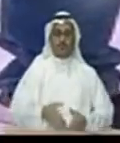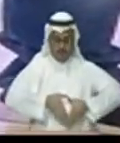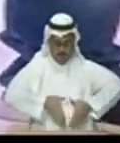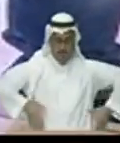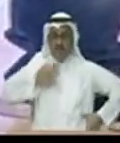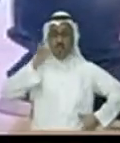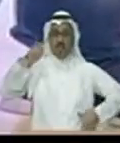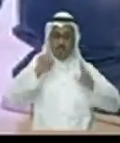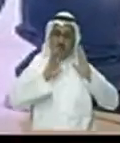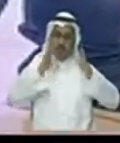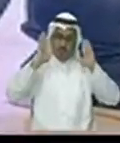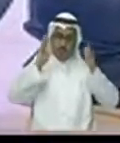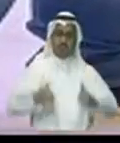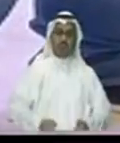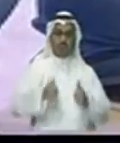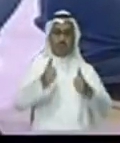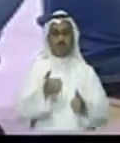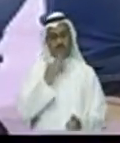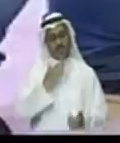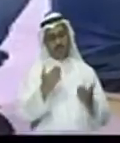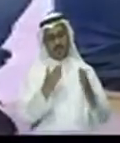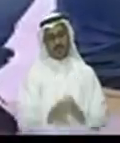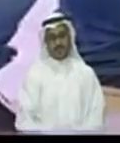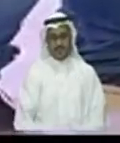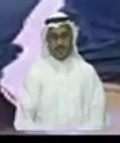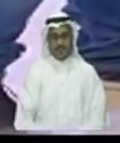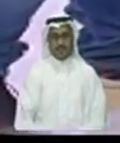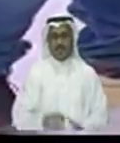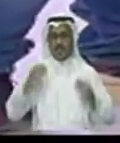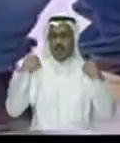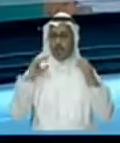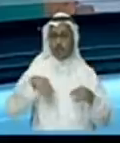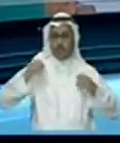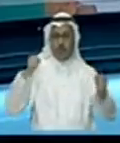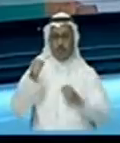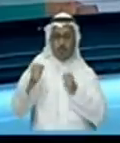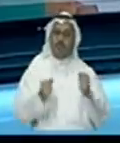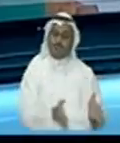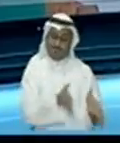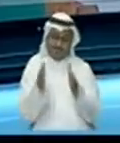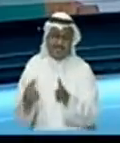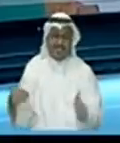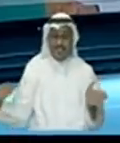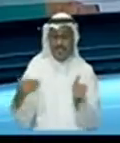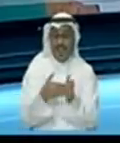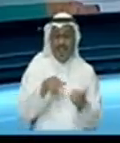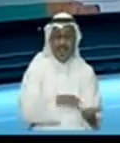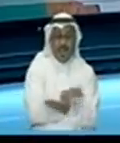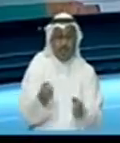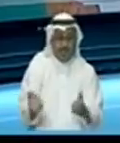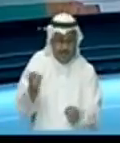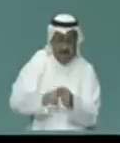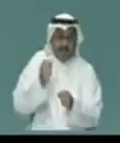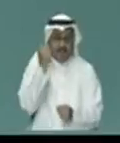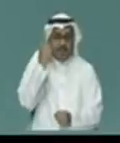بالحزام الذهبي. أما الآن تذكر بأهم العناوين.